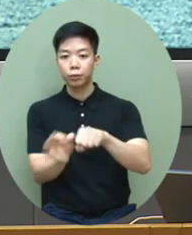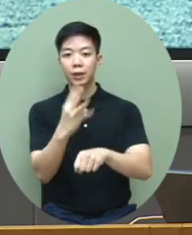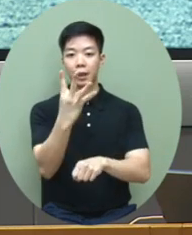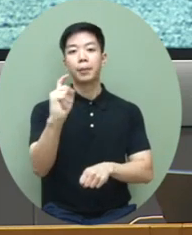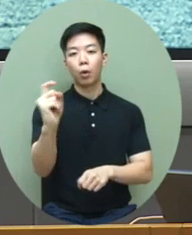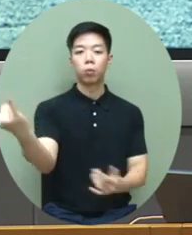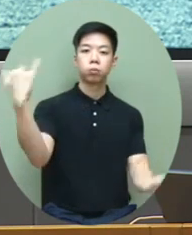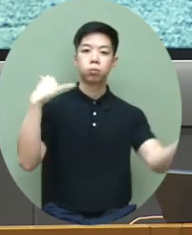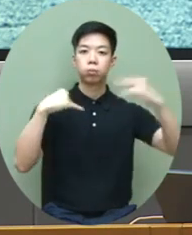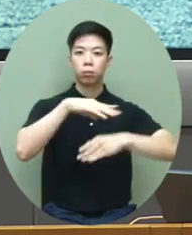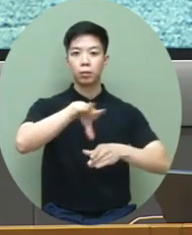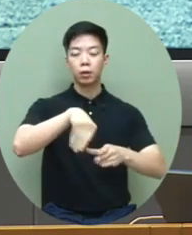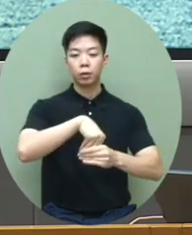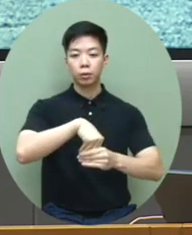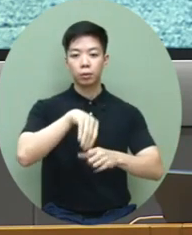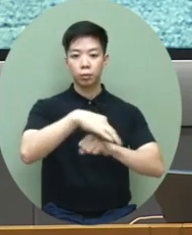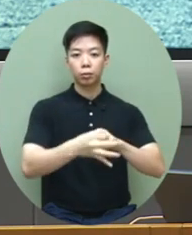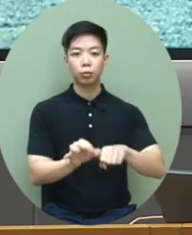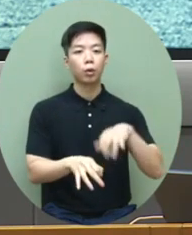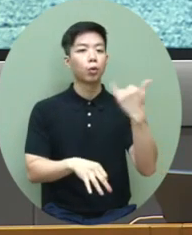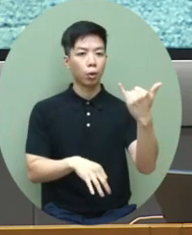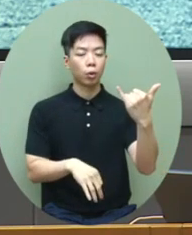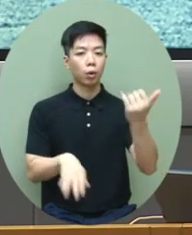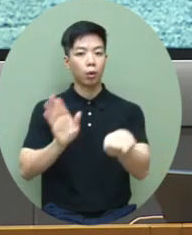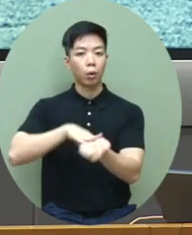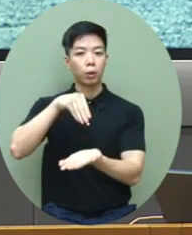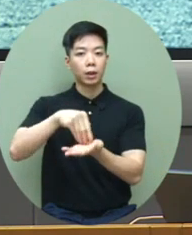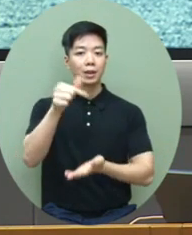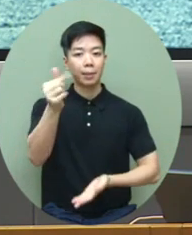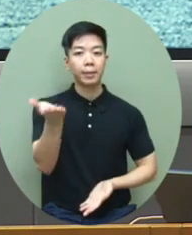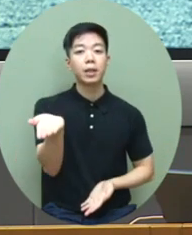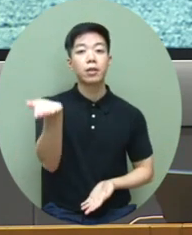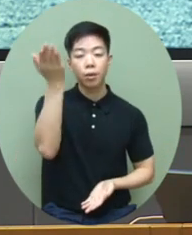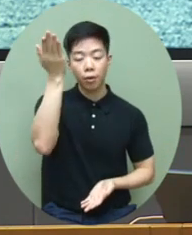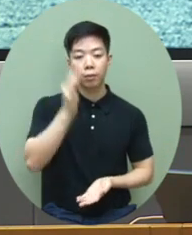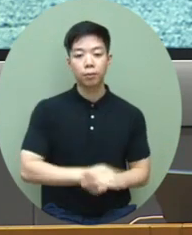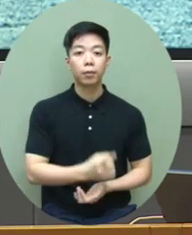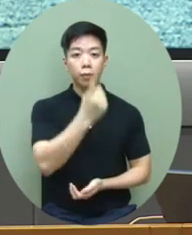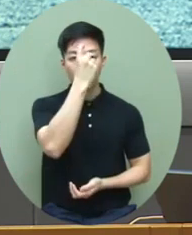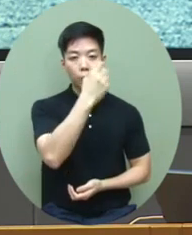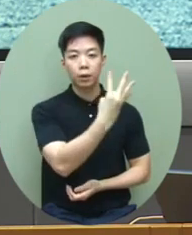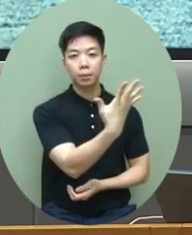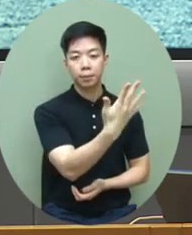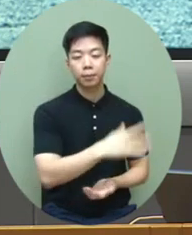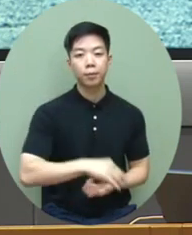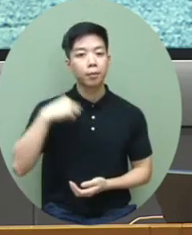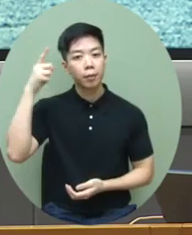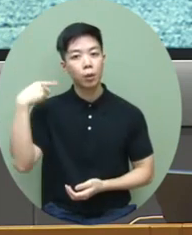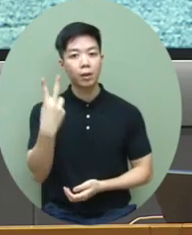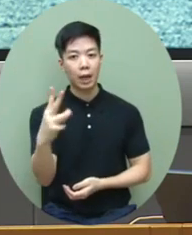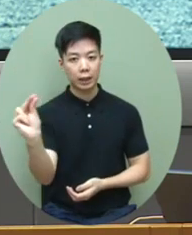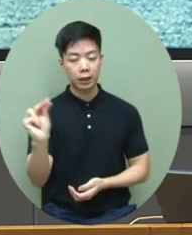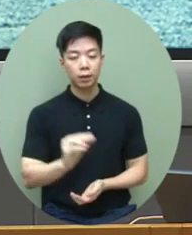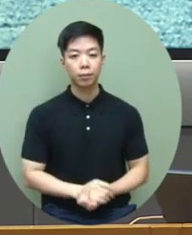49個地方啦，就包括咗6個地方係輸入咗超過咗10宗嘅個案。 英國就45宗，美國